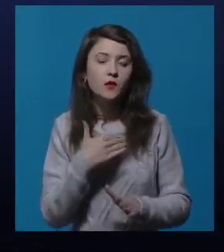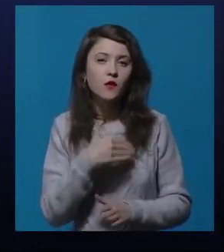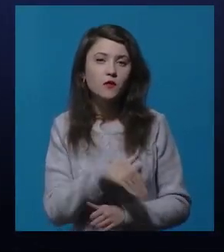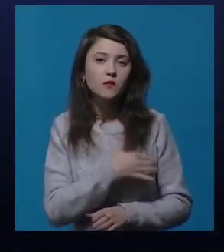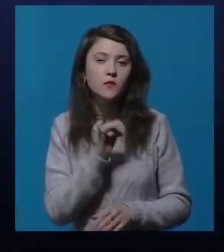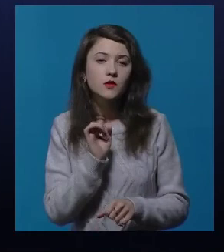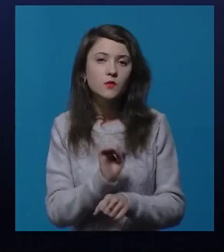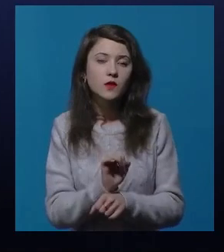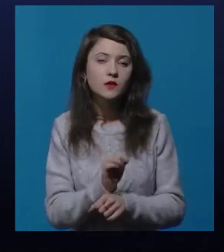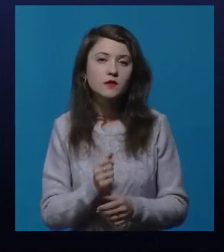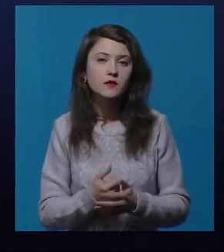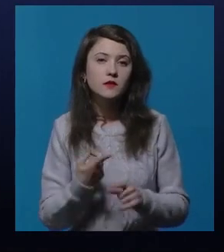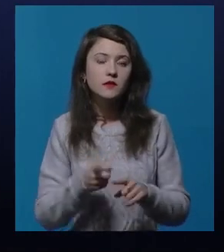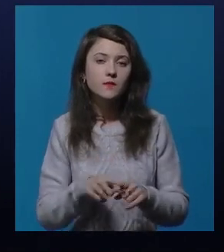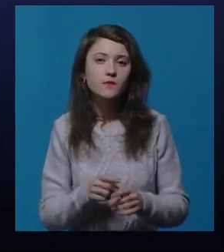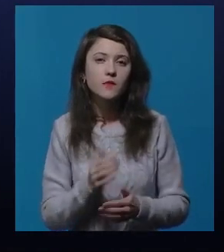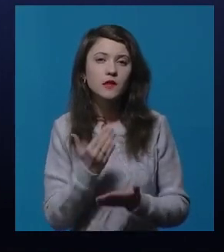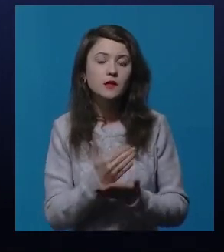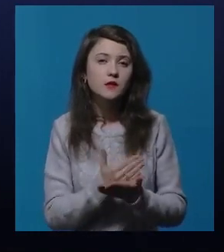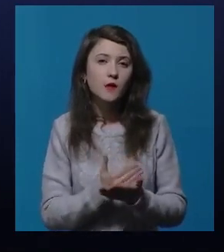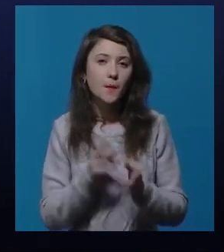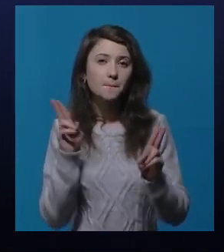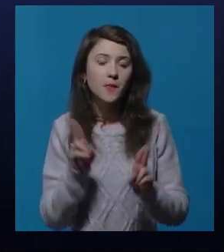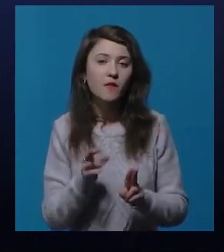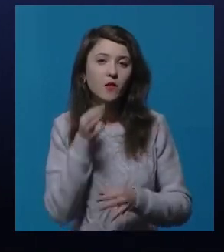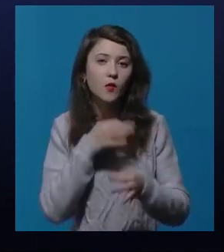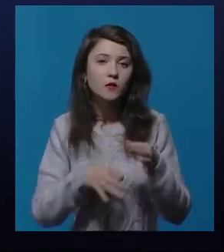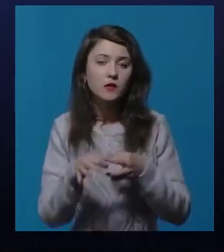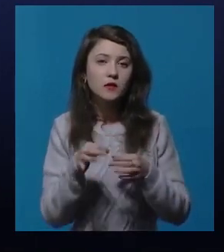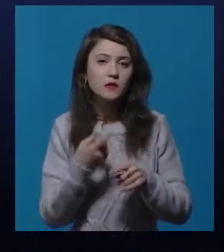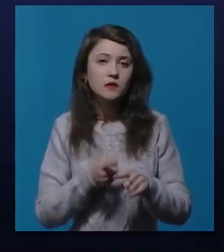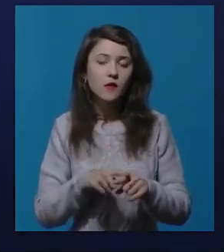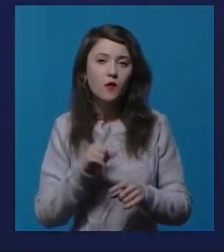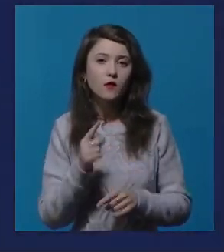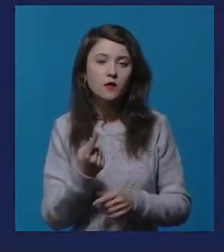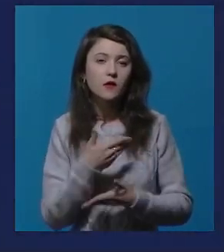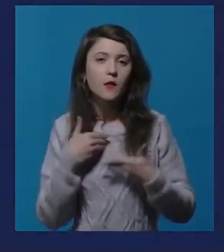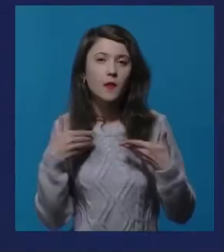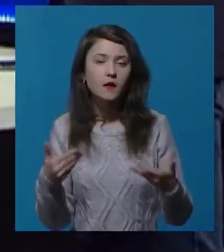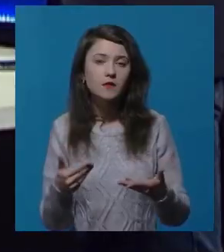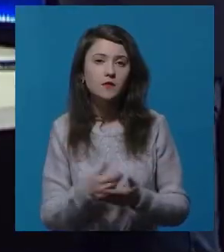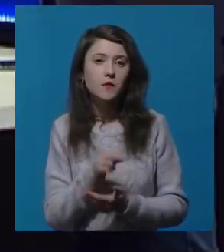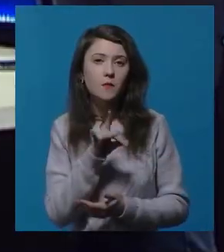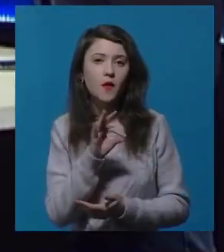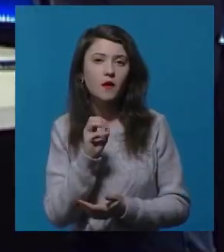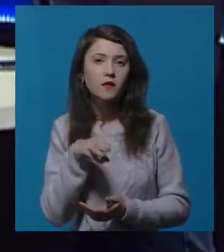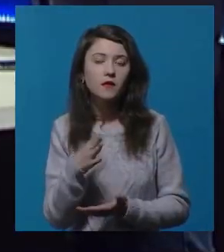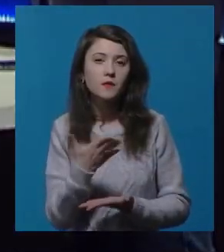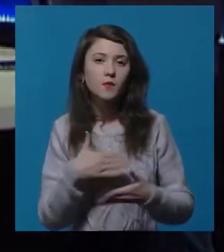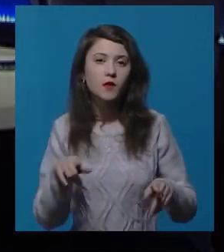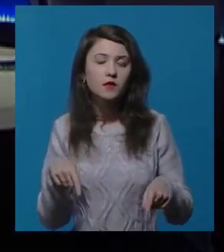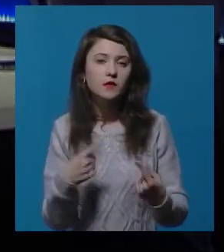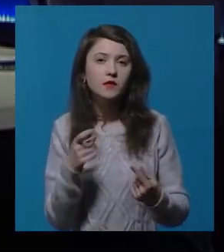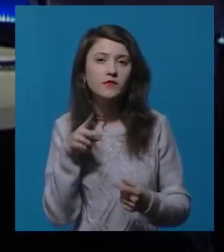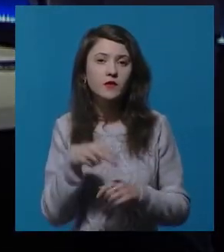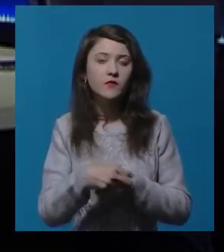для людей, це система правових консультацій Wikileaks. Це наш проєкт, який ми реалізуємо з